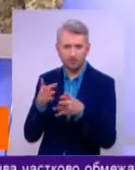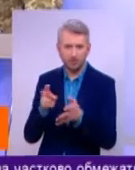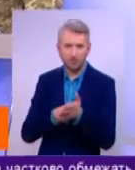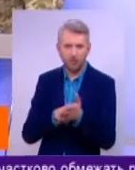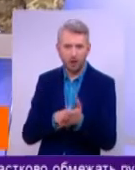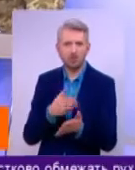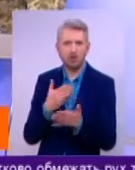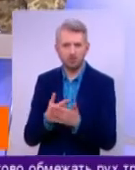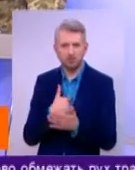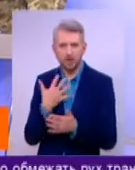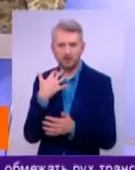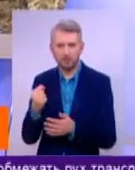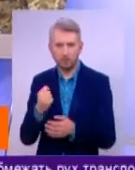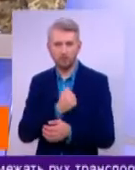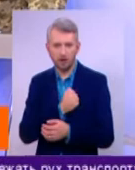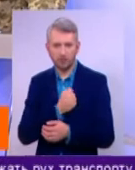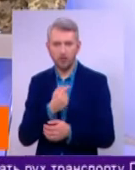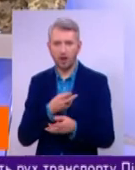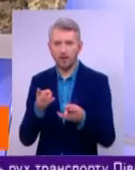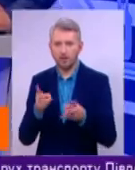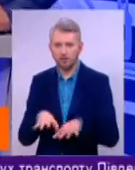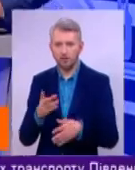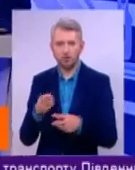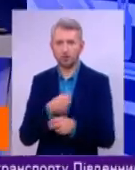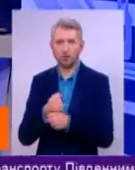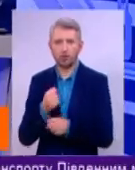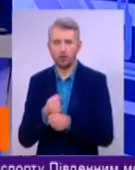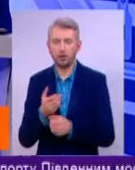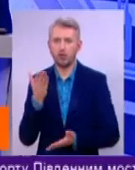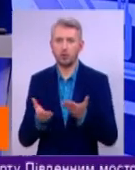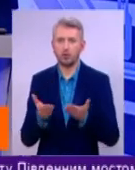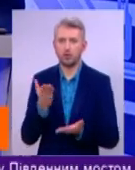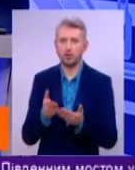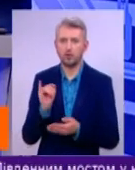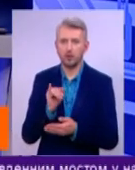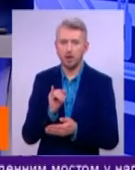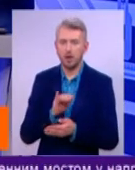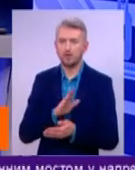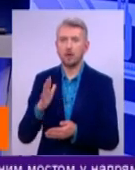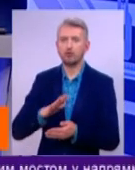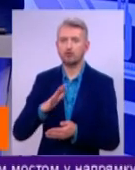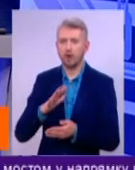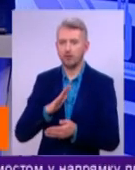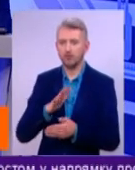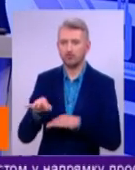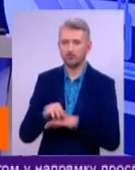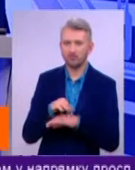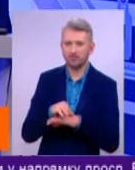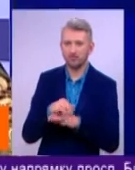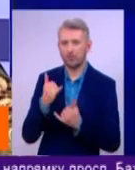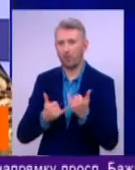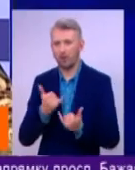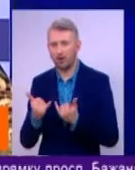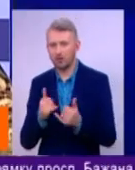ага, ось мене заберуть в армію, я залишуся там, можливо, без роботи, а можливо, там і не дочекається його кохана, чи ще щось. Причин багато,